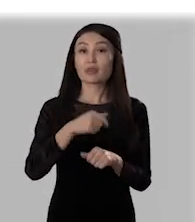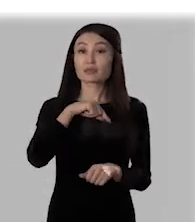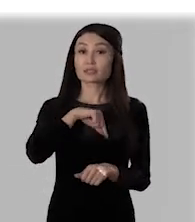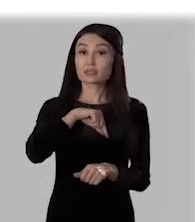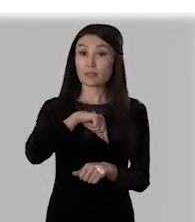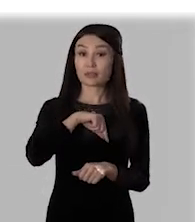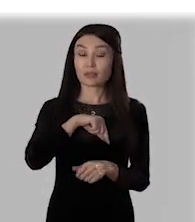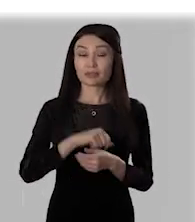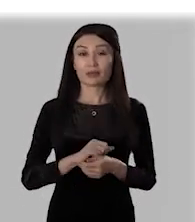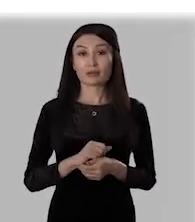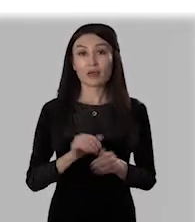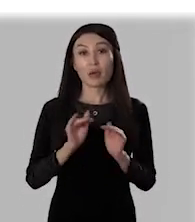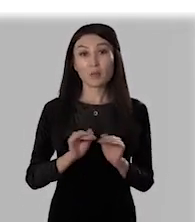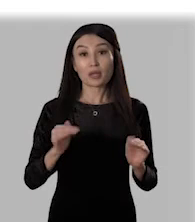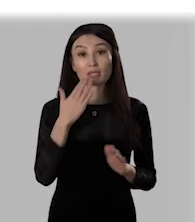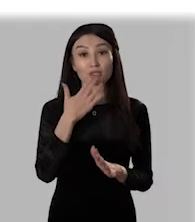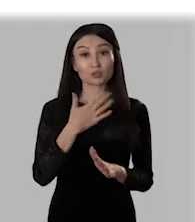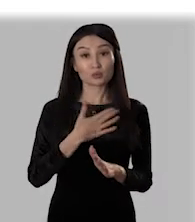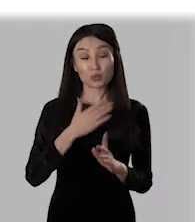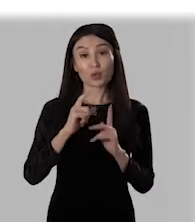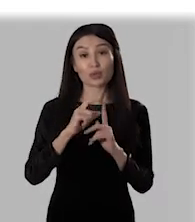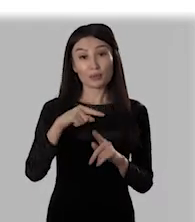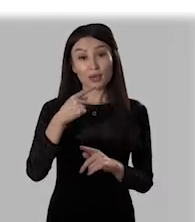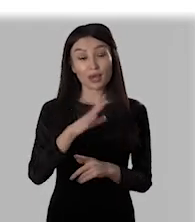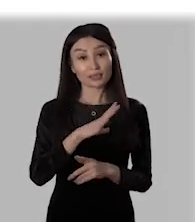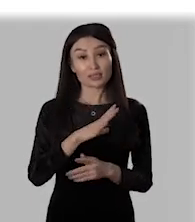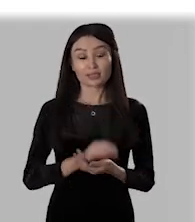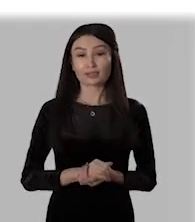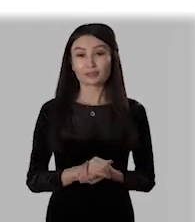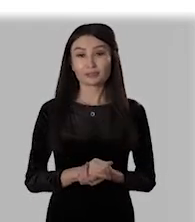катары балдарды сүйөт деп айтышат.